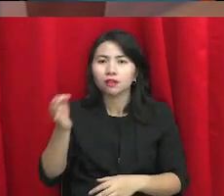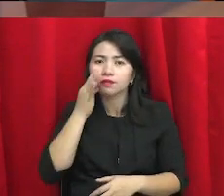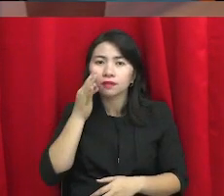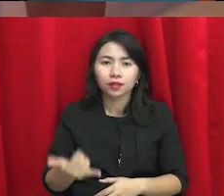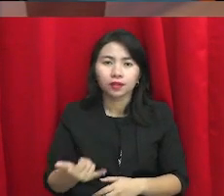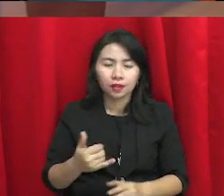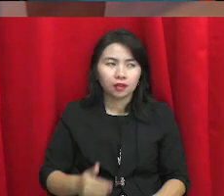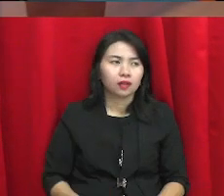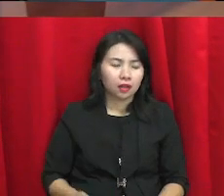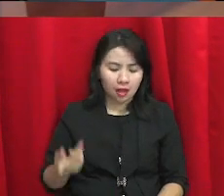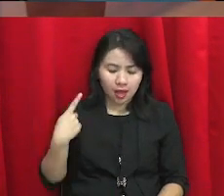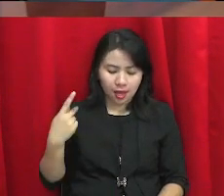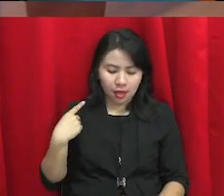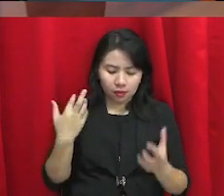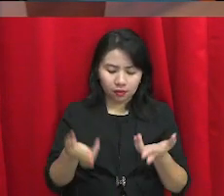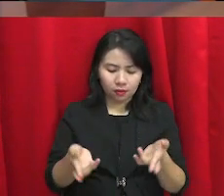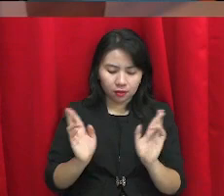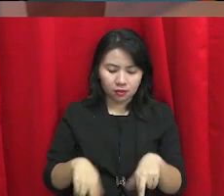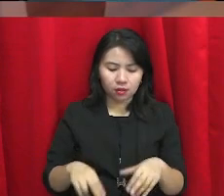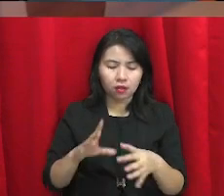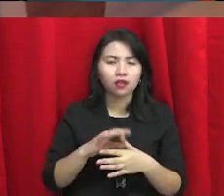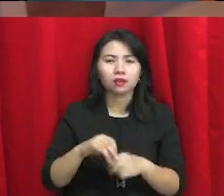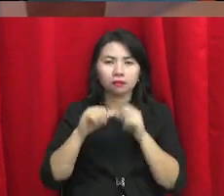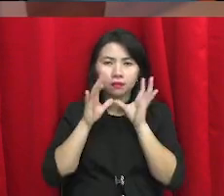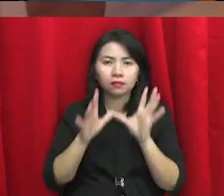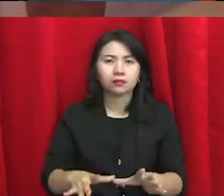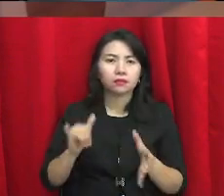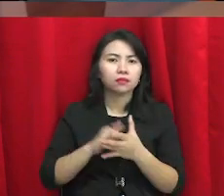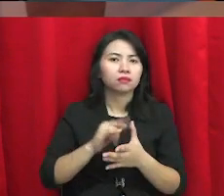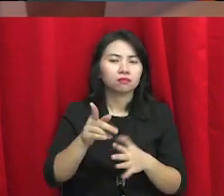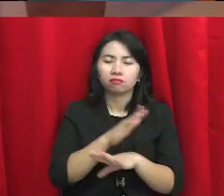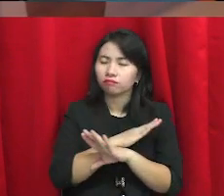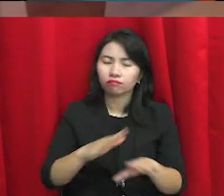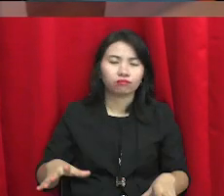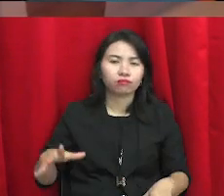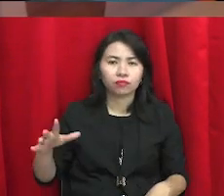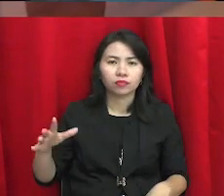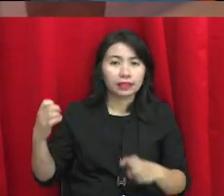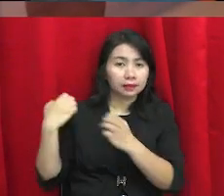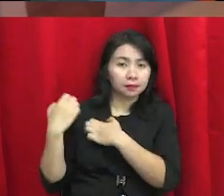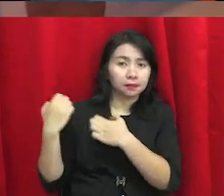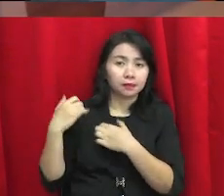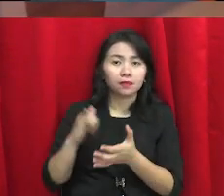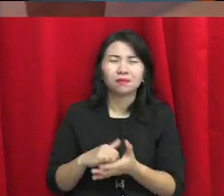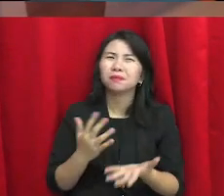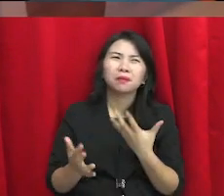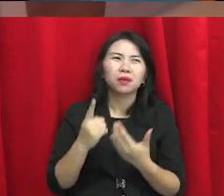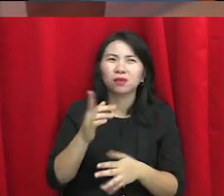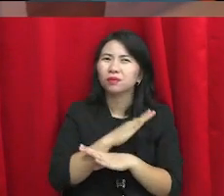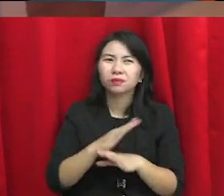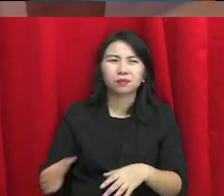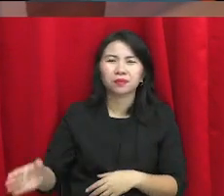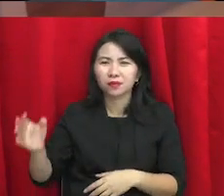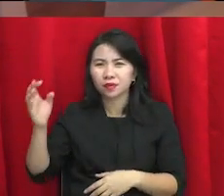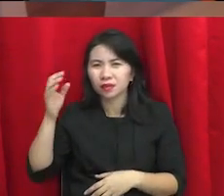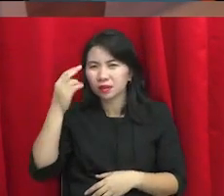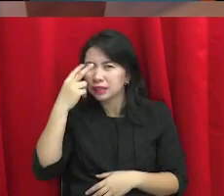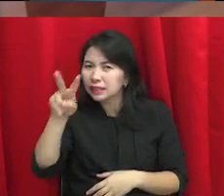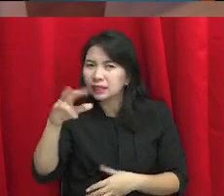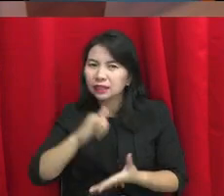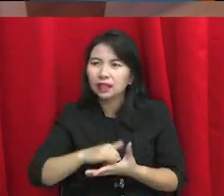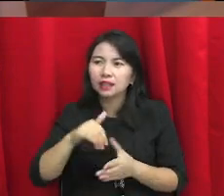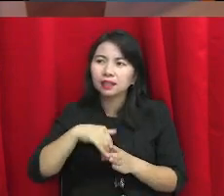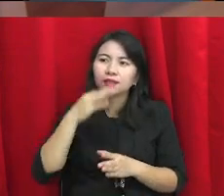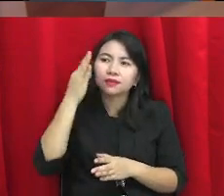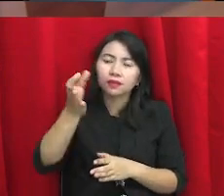na bunga ng pagpapala na hindi nyo inaasahan. Hindi nyo pa yung nakikita ngayon. You see, but later on, makikita nyo